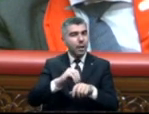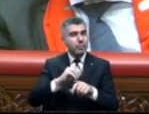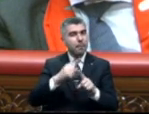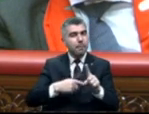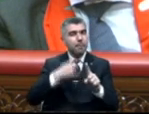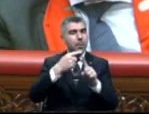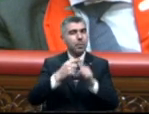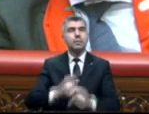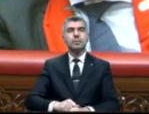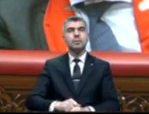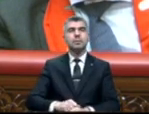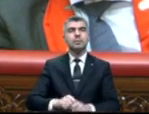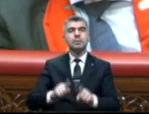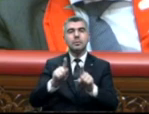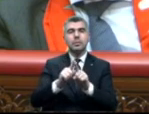هو إشراك